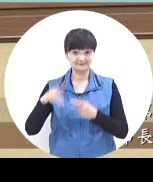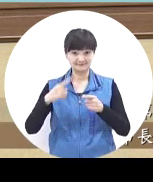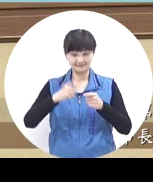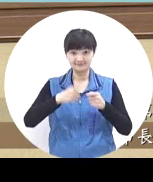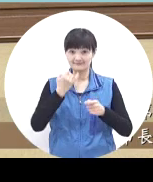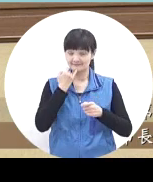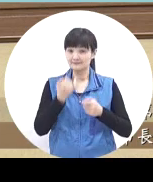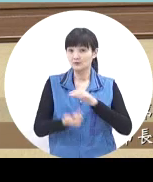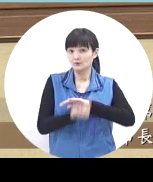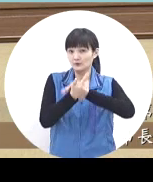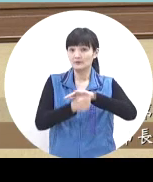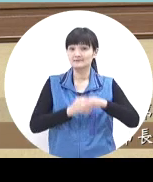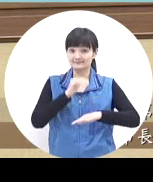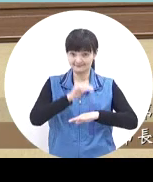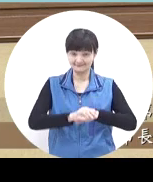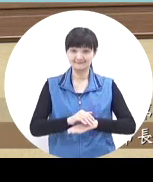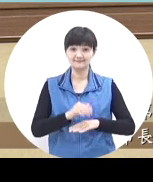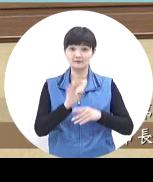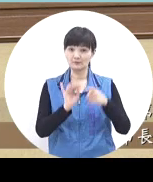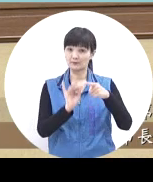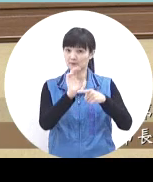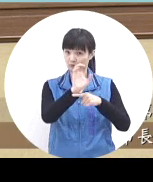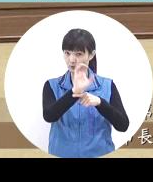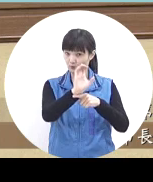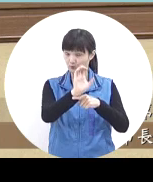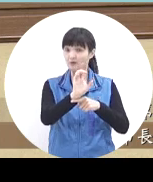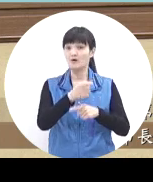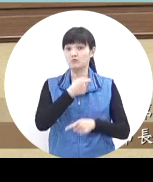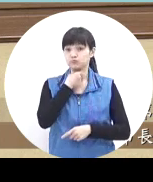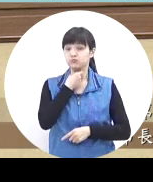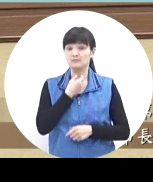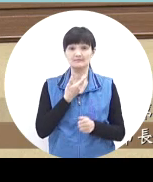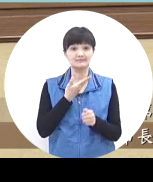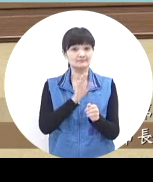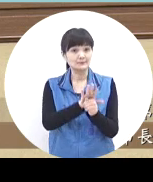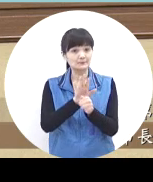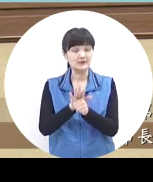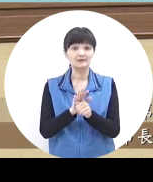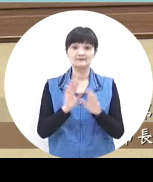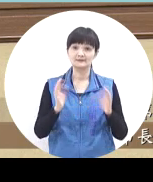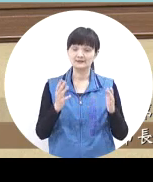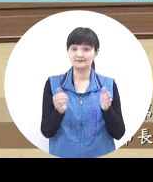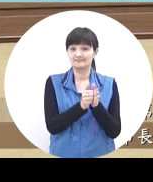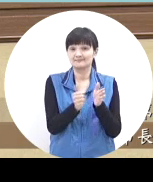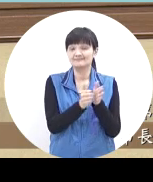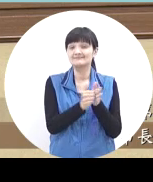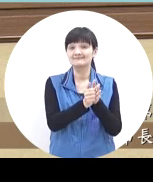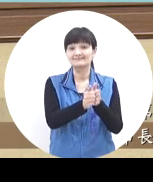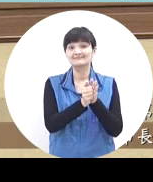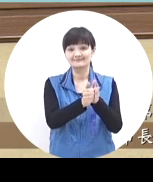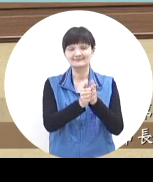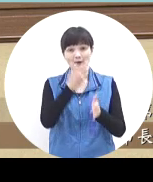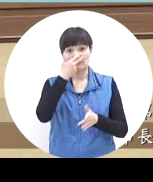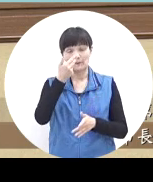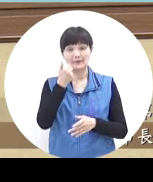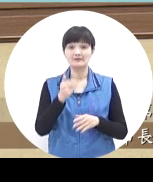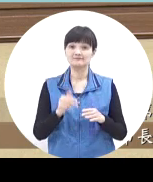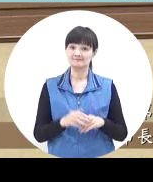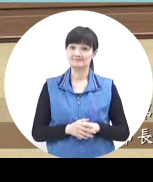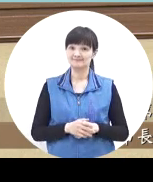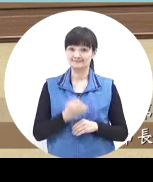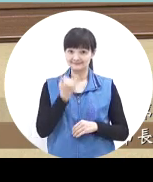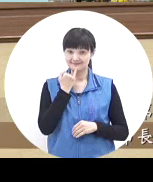的90%的建设，让100,000人最少享有3.9座的车站，超过东京跟首